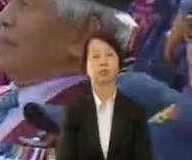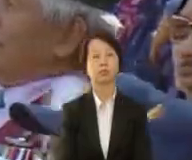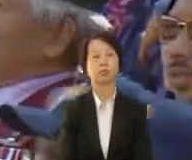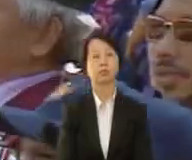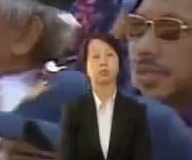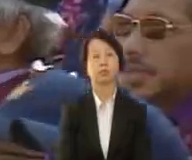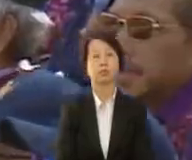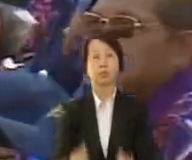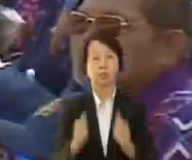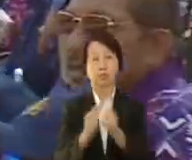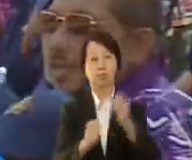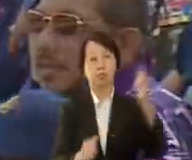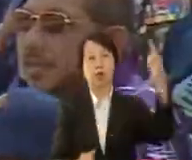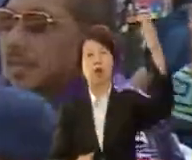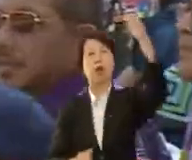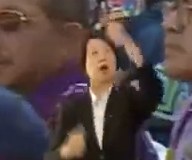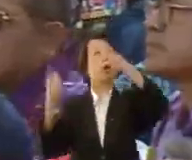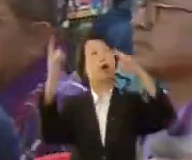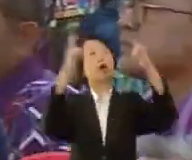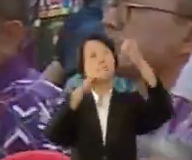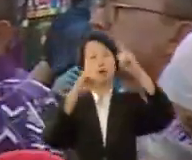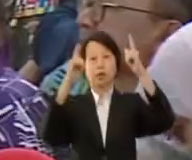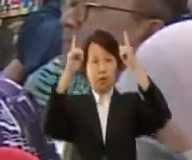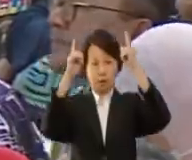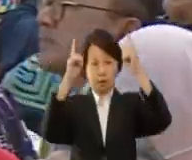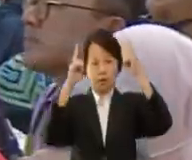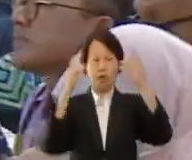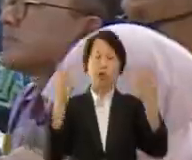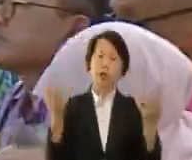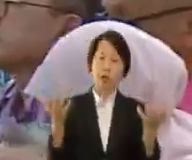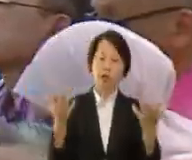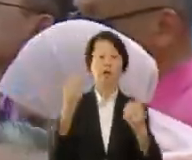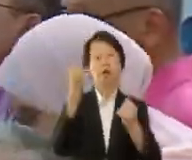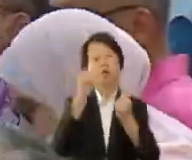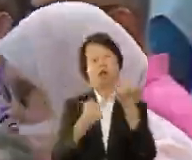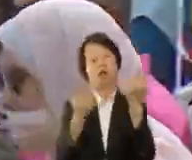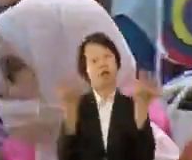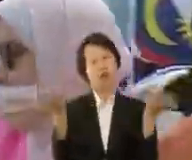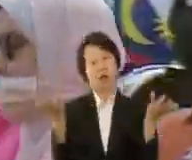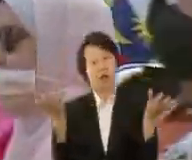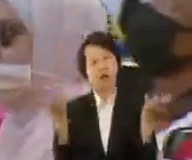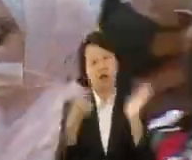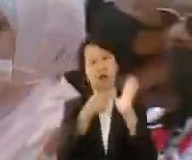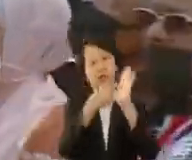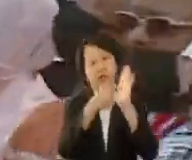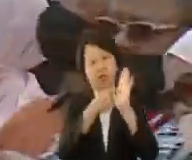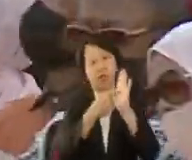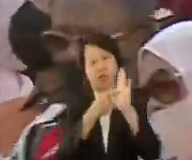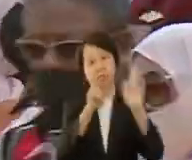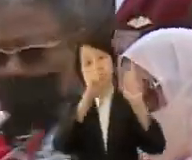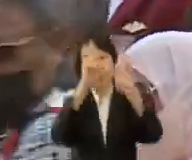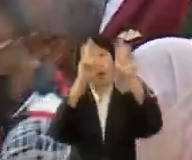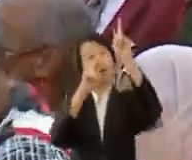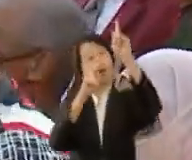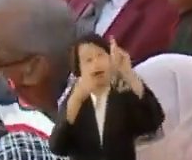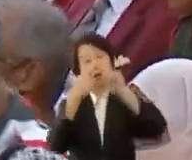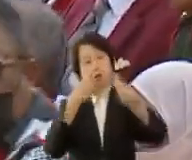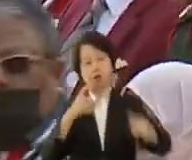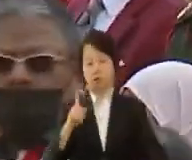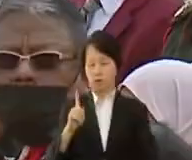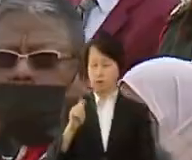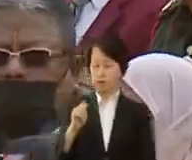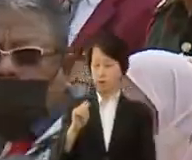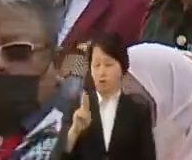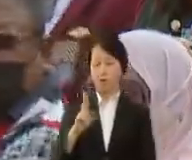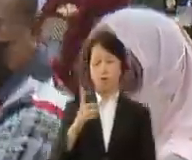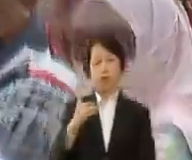Keruman enjin pesawat-pesawat pejuang itu tadi, maka berakhirlah pertunjukan udara dari tentera udara